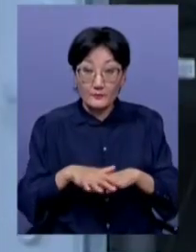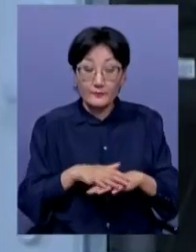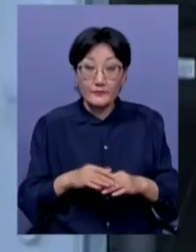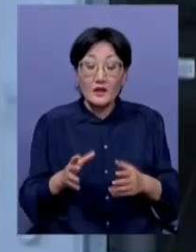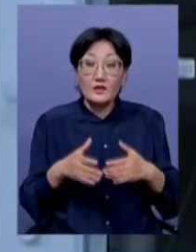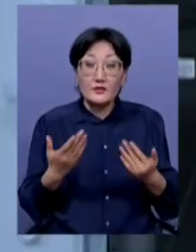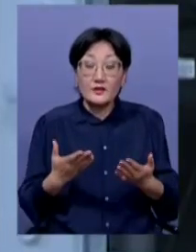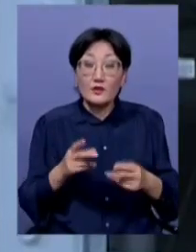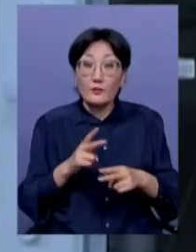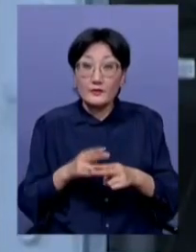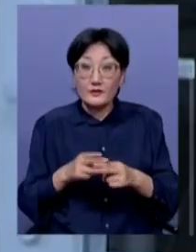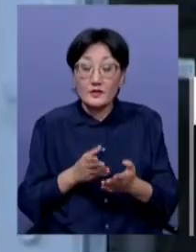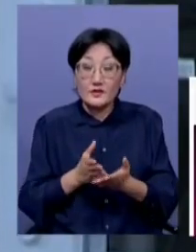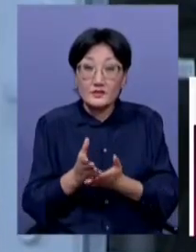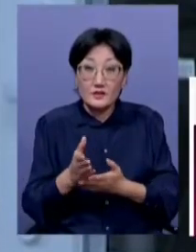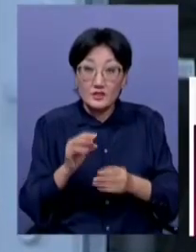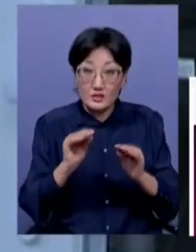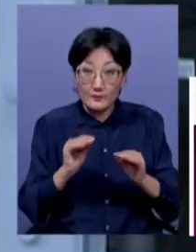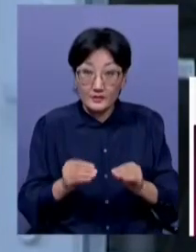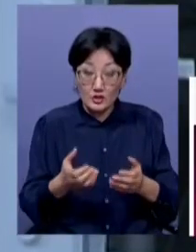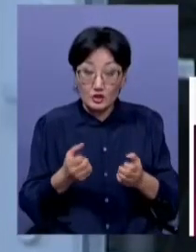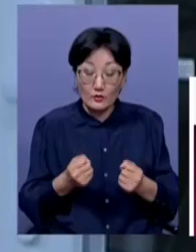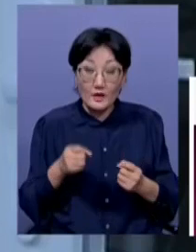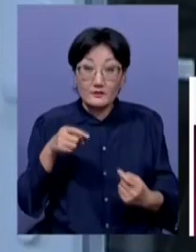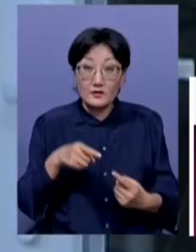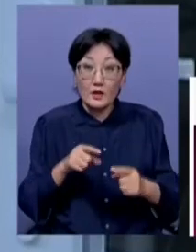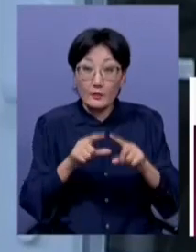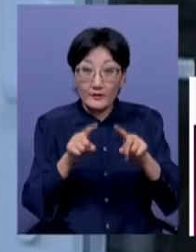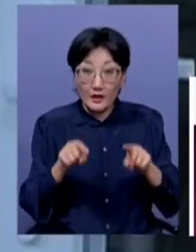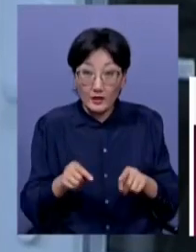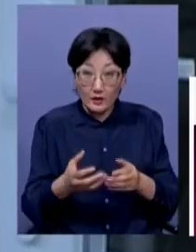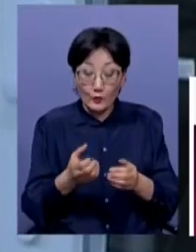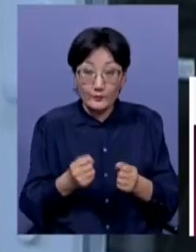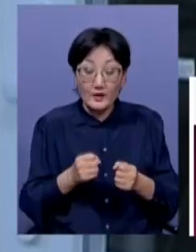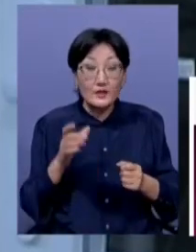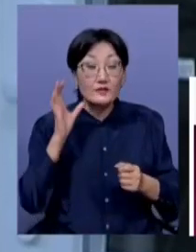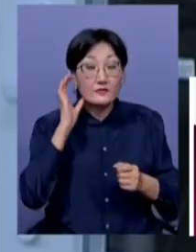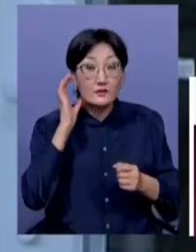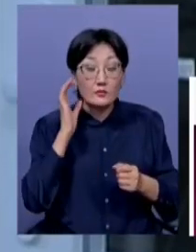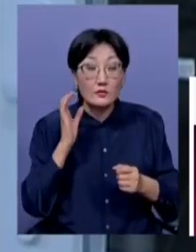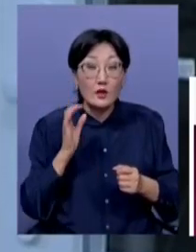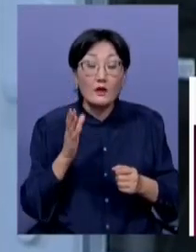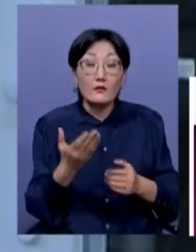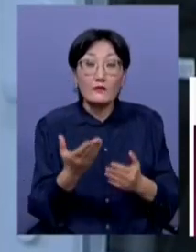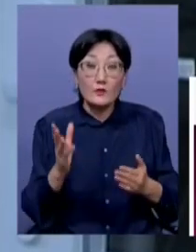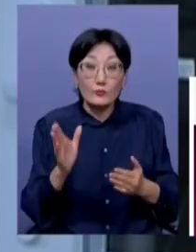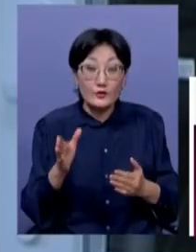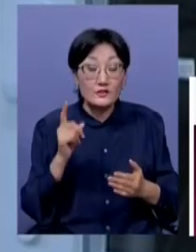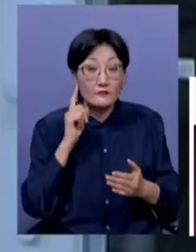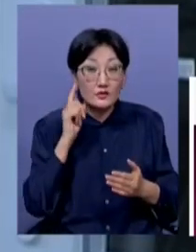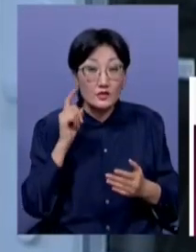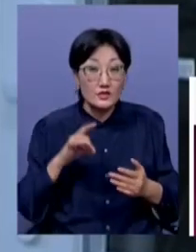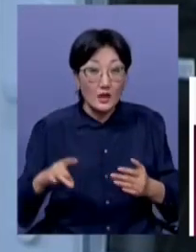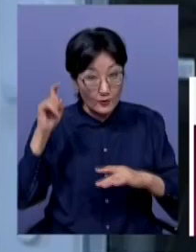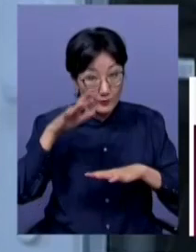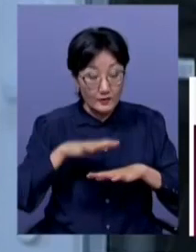можно зайти, записавшись на прием, соответственно, взяв талон и выслушать, вы будете выслушаны акимом района.